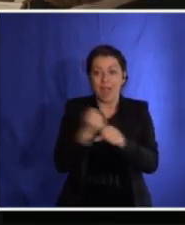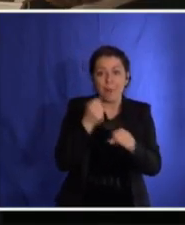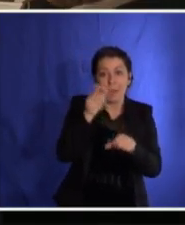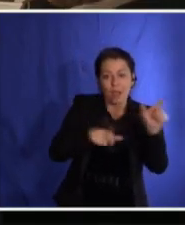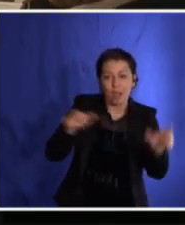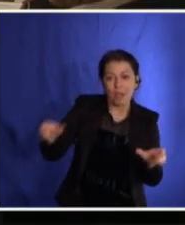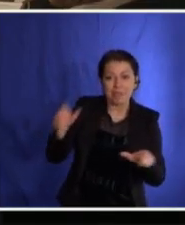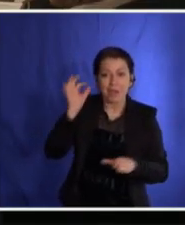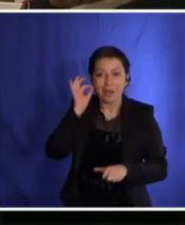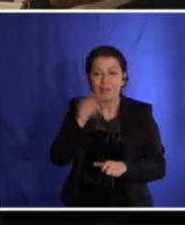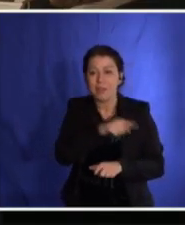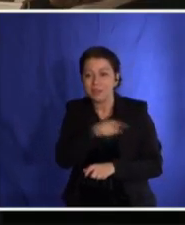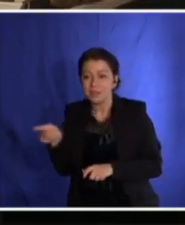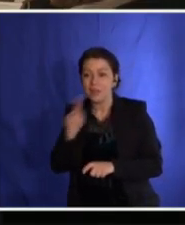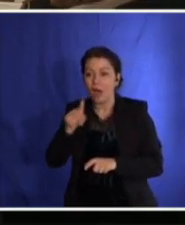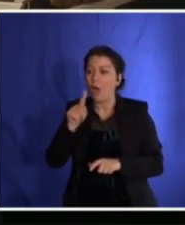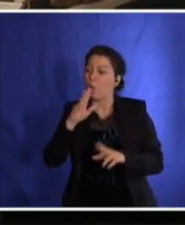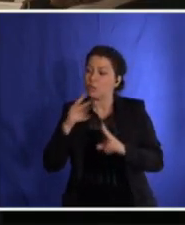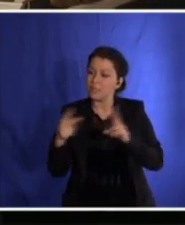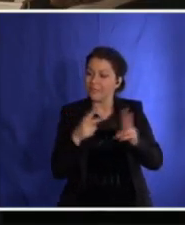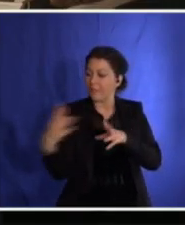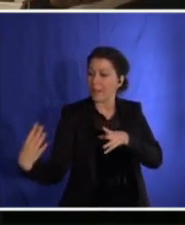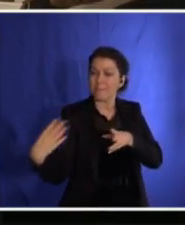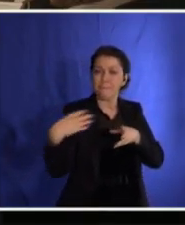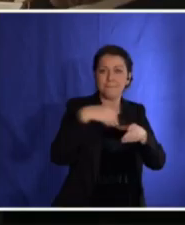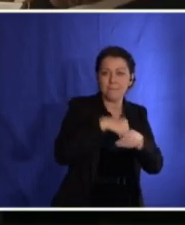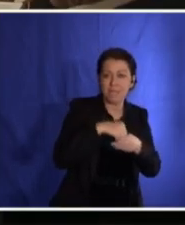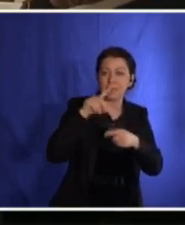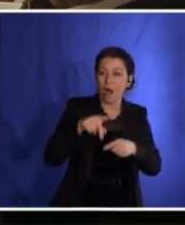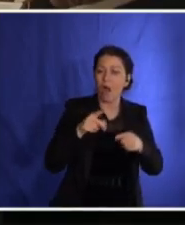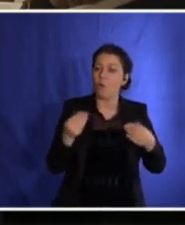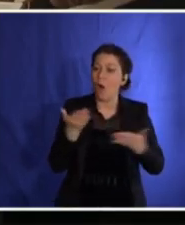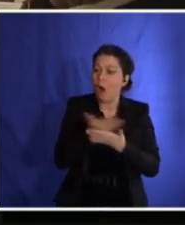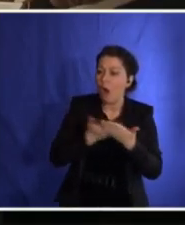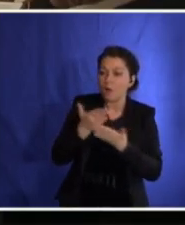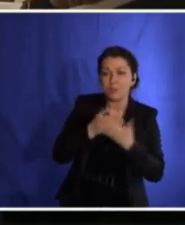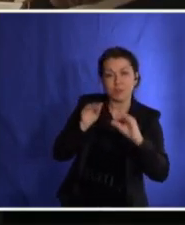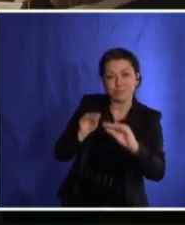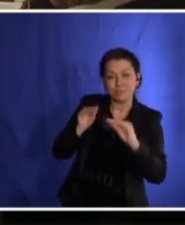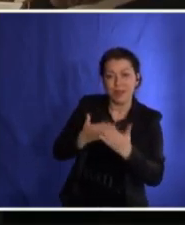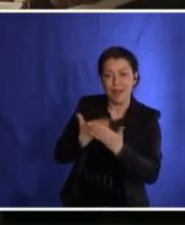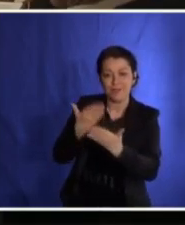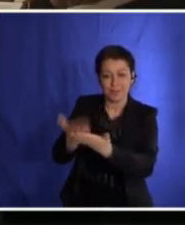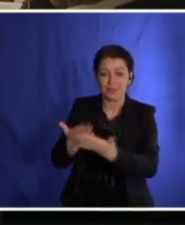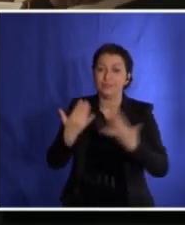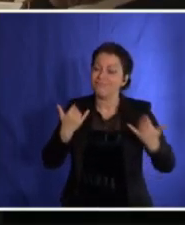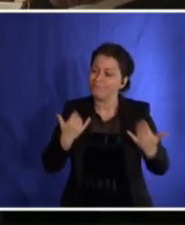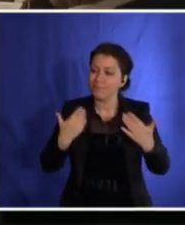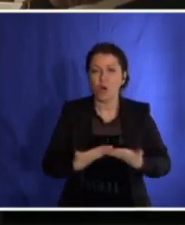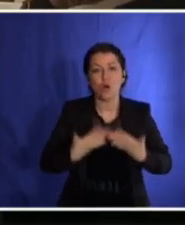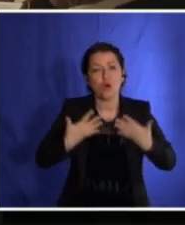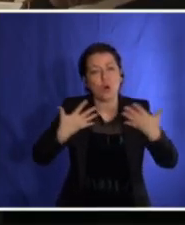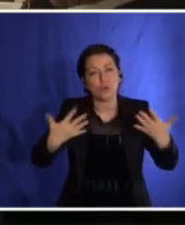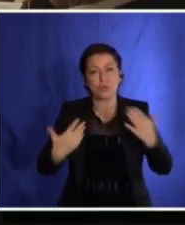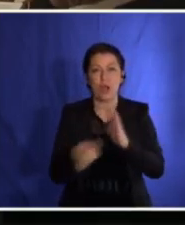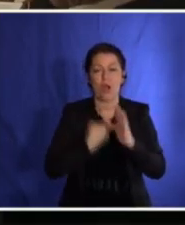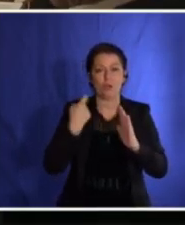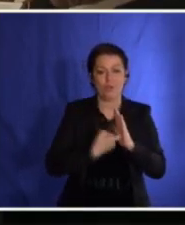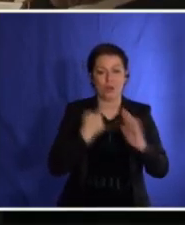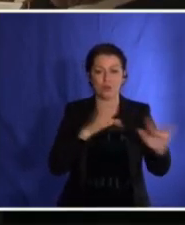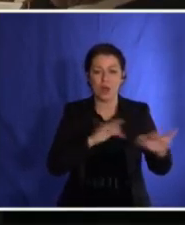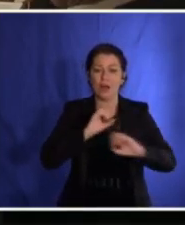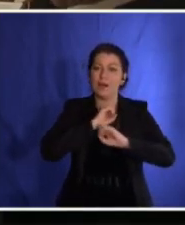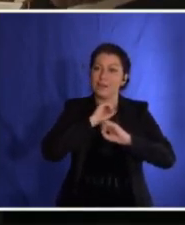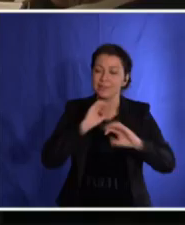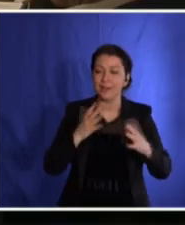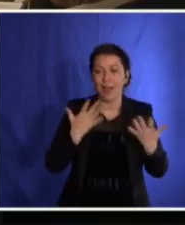auf diesen Weg mitnehmen, wenn wir sie dementsprechend ausbilden. Wir stehen vor großen Herausforderungen, die natürlich wir jetzt immer